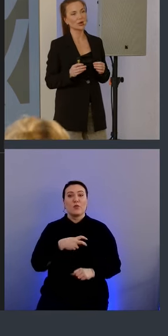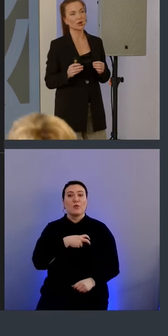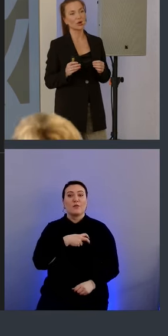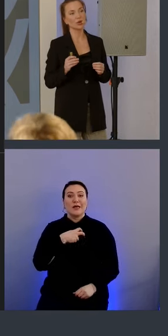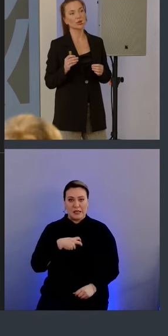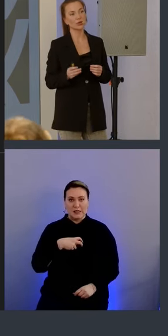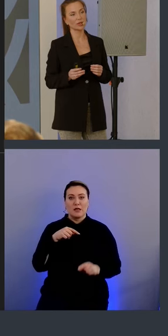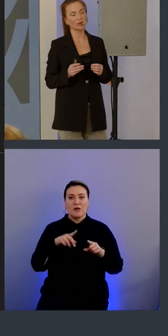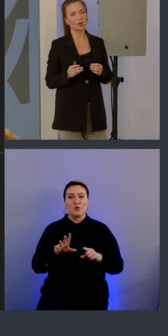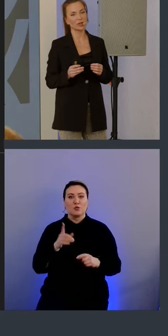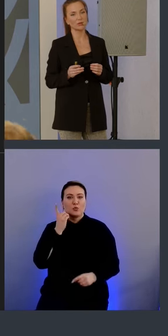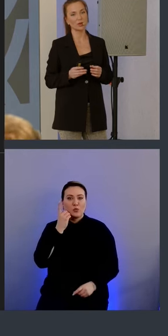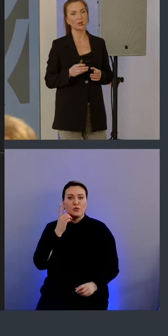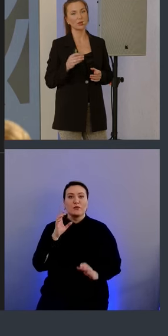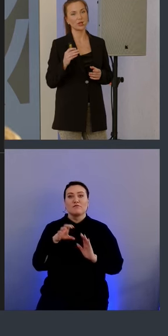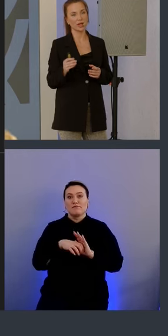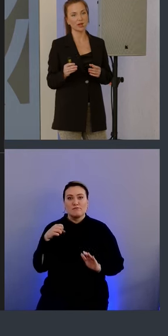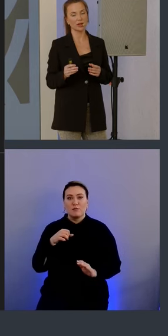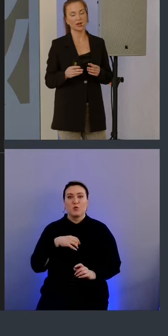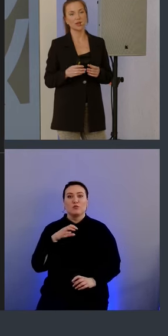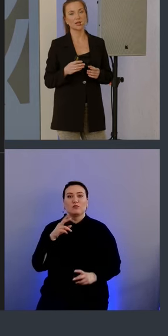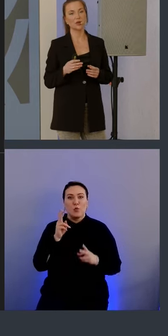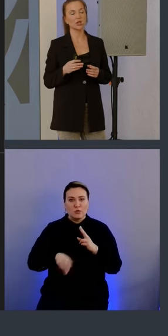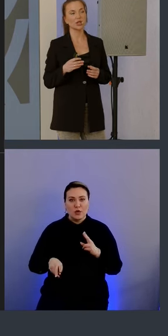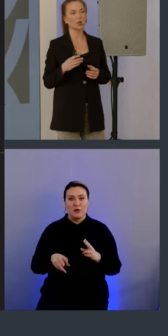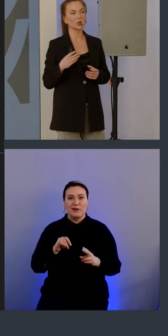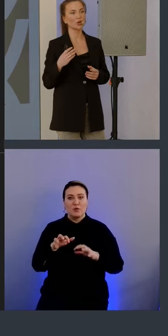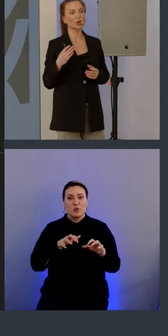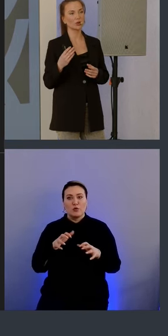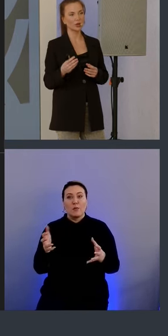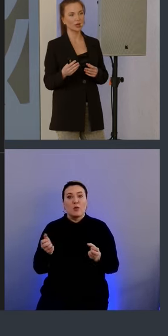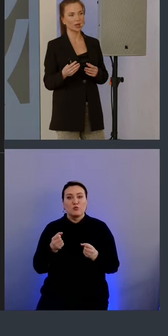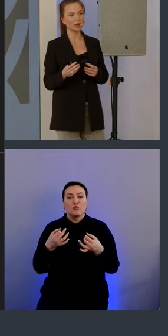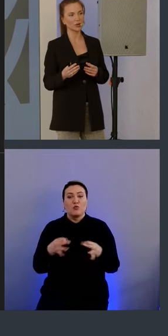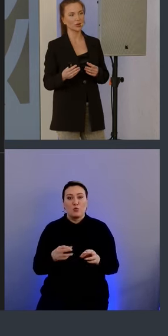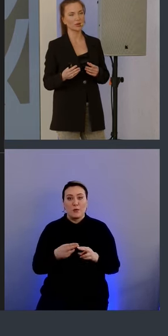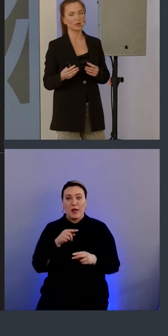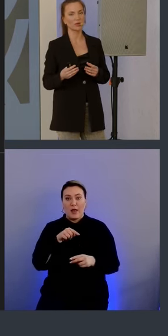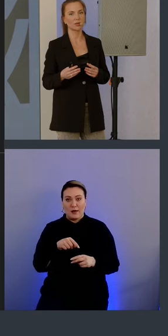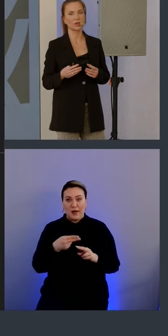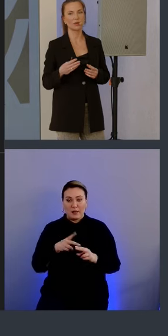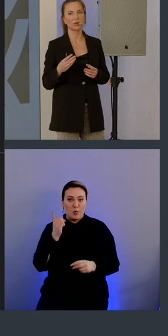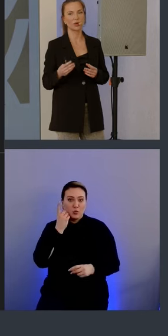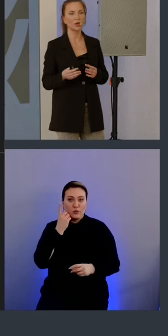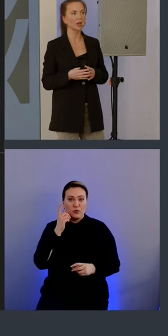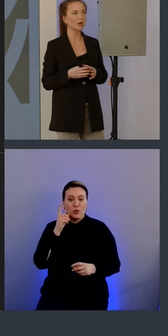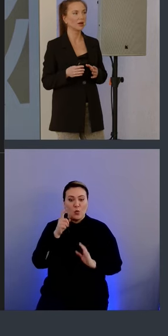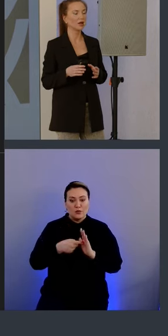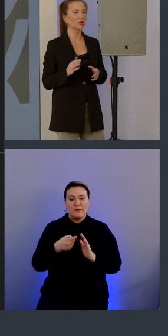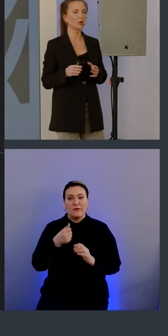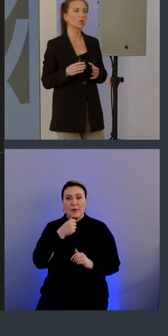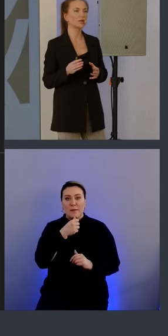того, что устройство пользователя будет утеряно, и злоумышленник получит доступ к этому устройству, там, узнав пин-код